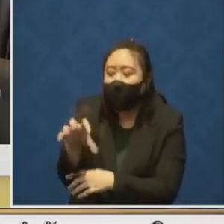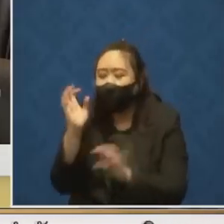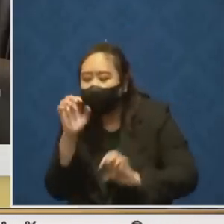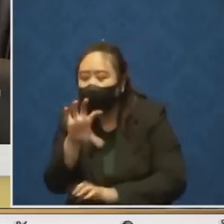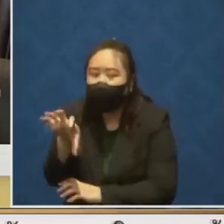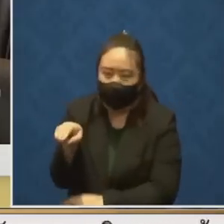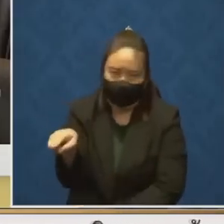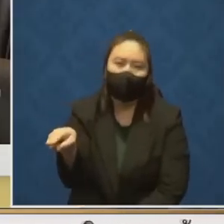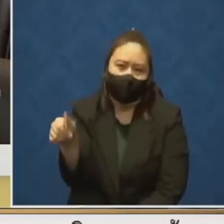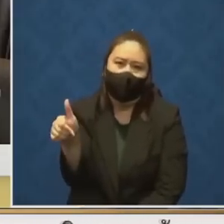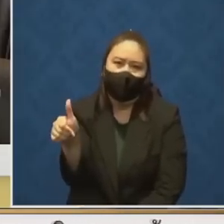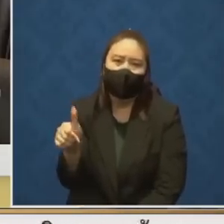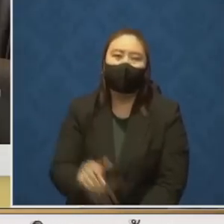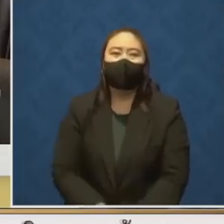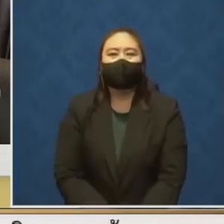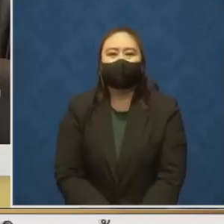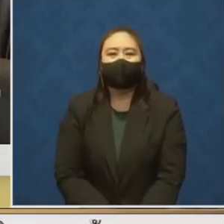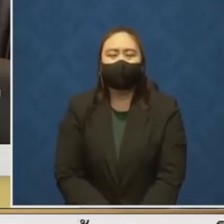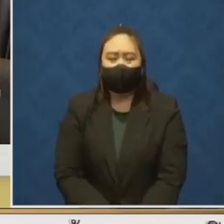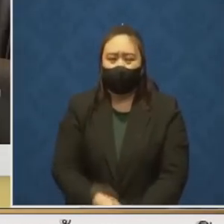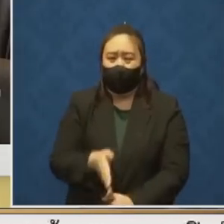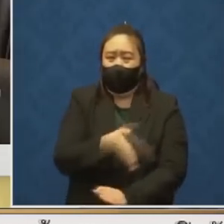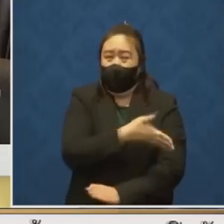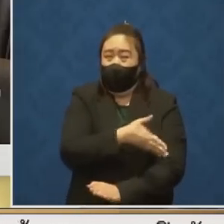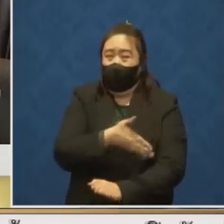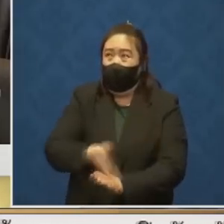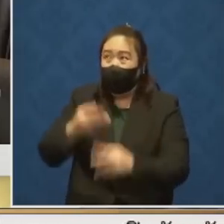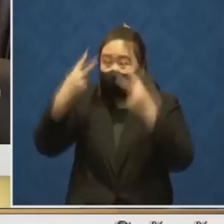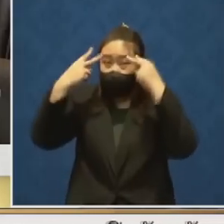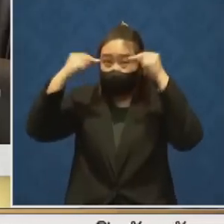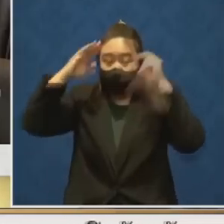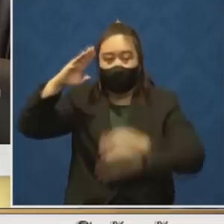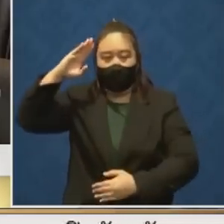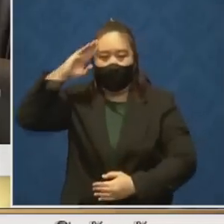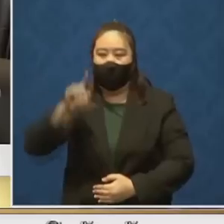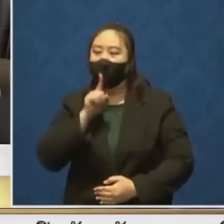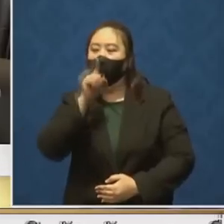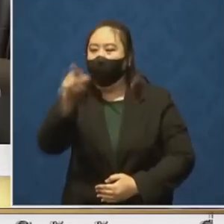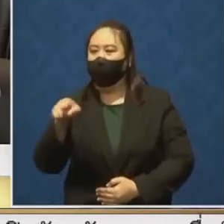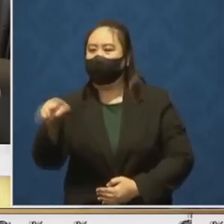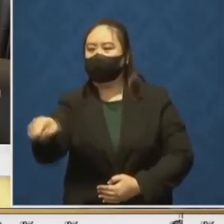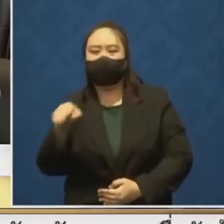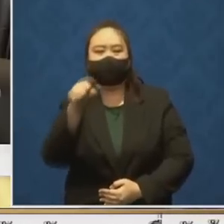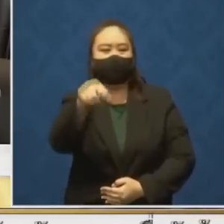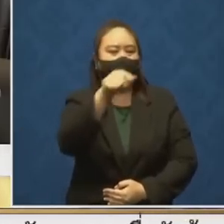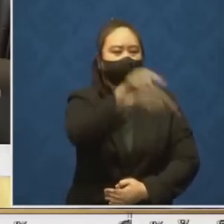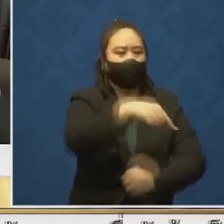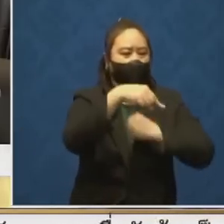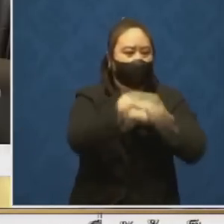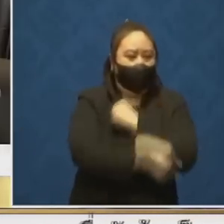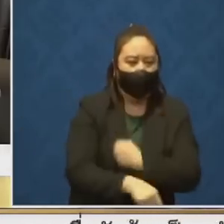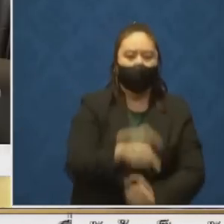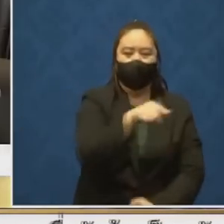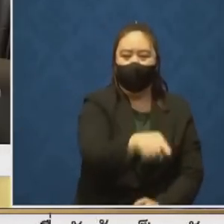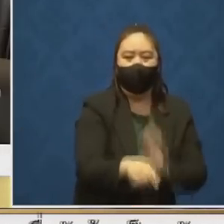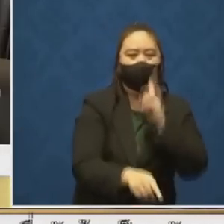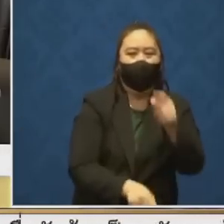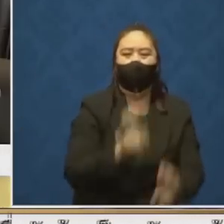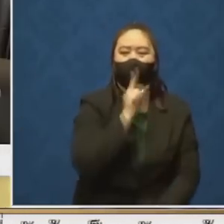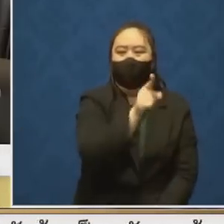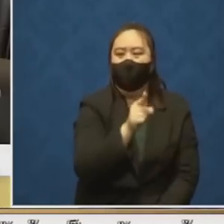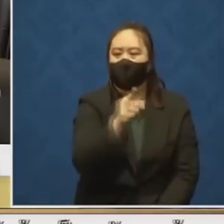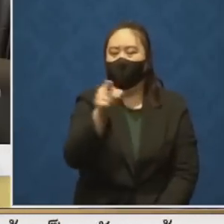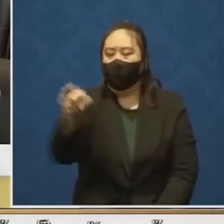ตลอดบางผลเประยุติเที่วชี้หน้ากล่าวหานักการเมืองกลาวหาใครๆวาทุจหลิคอรับชั่นอ้างเป็นเหตุ